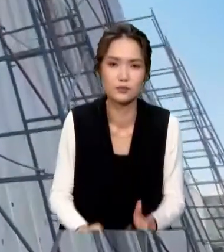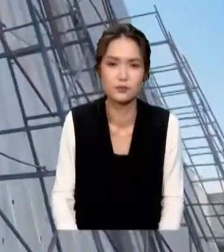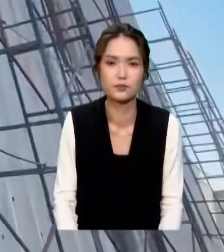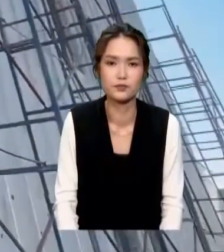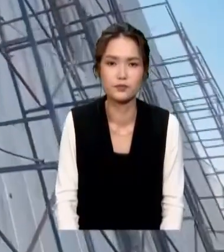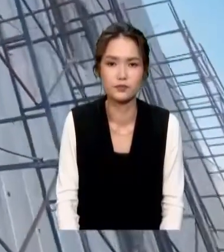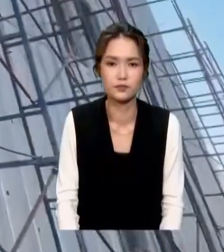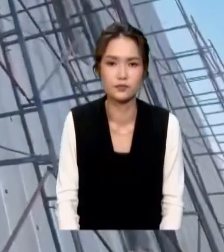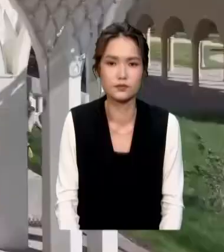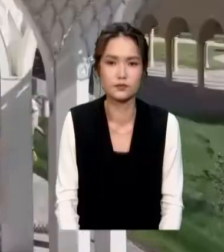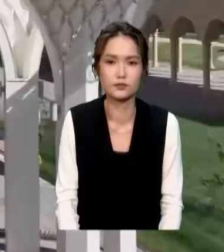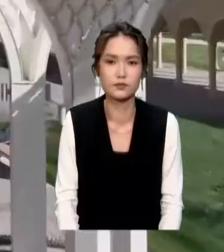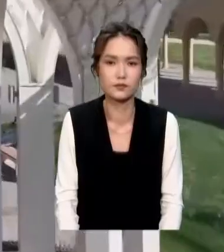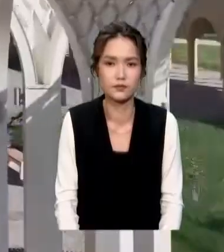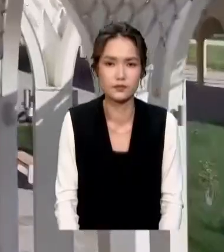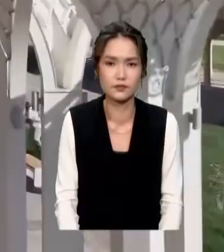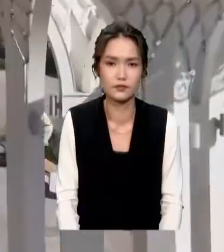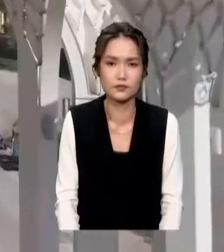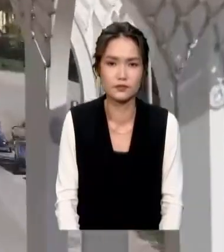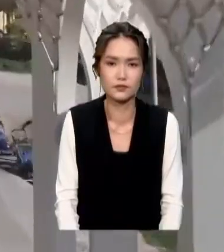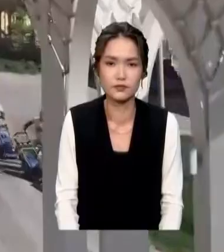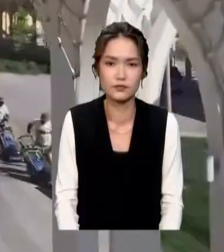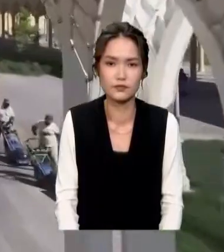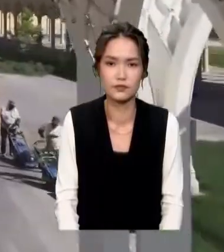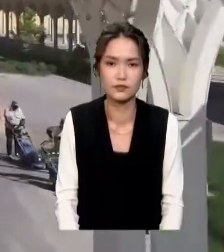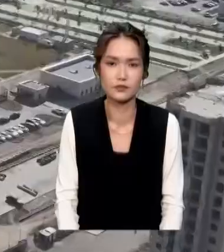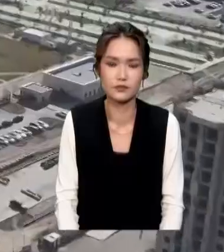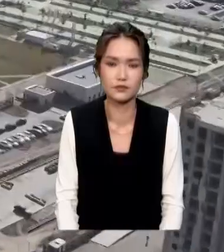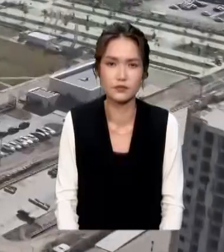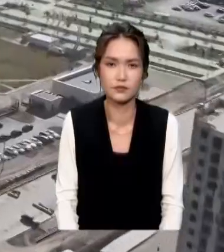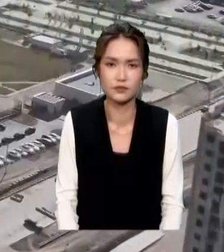Мақсұт Жарылқасын, Данияр Мәметов, Атамекен бизнес арнасы, Түркістан облысы.